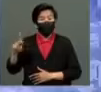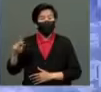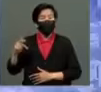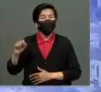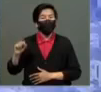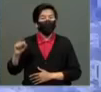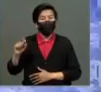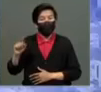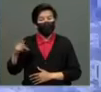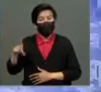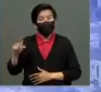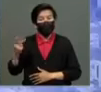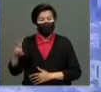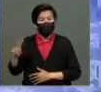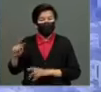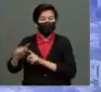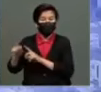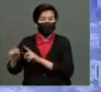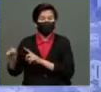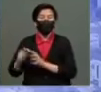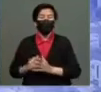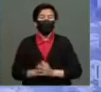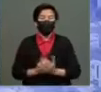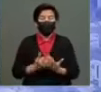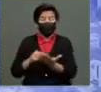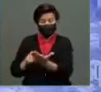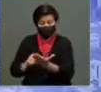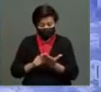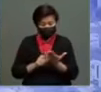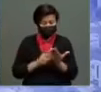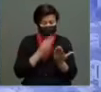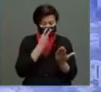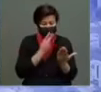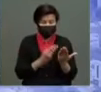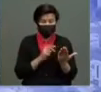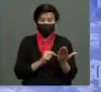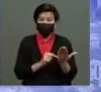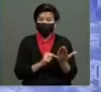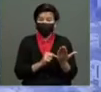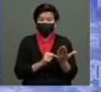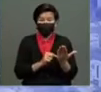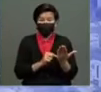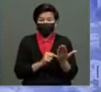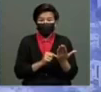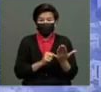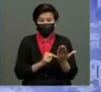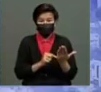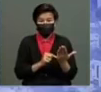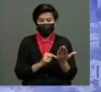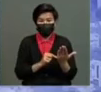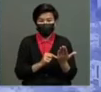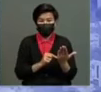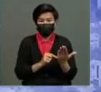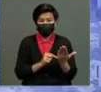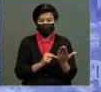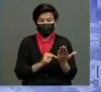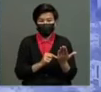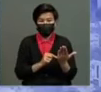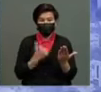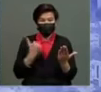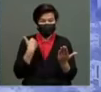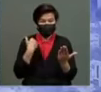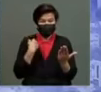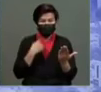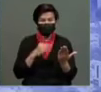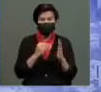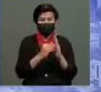ชุดข้อมูลขึ้นมานะครับจะเห็นว่ามีการนำชุดข้อมูลขึ้นมามีทั้งหมด13เ